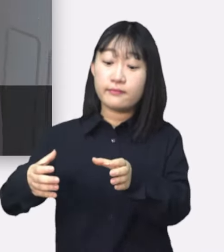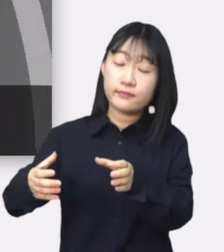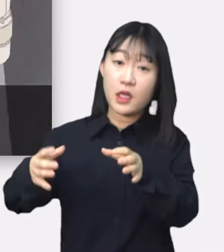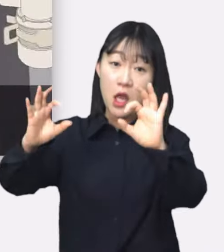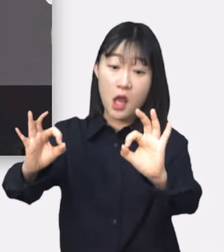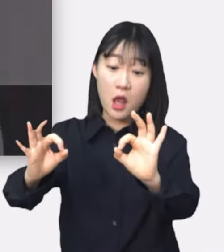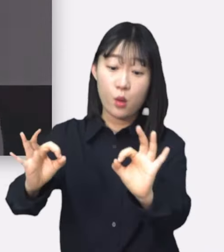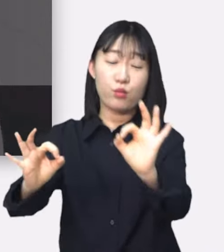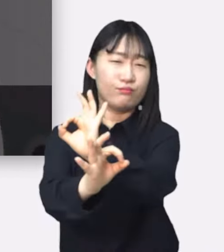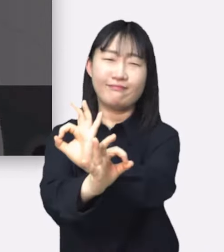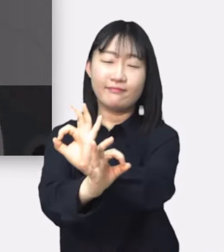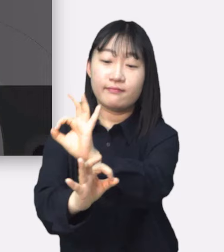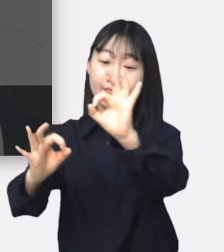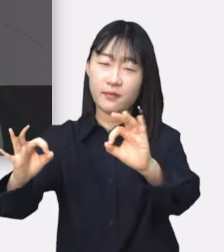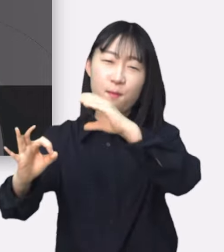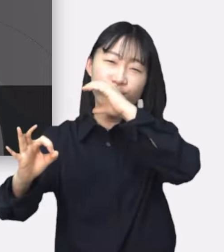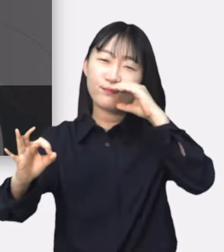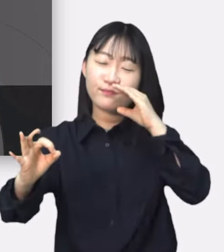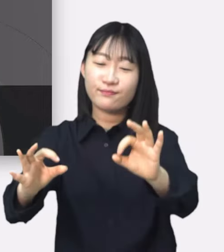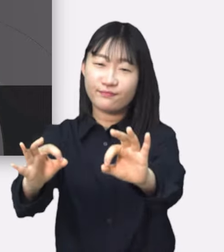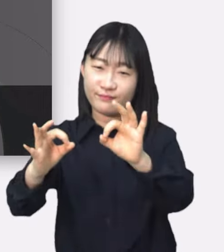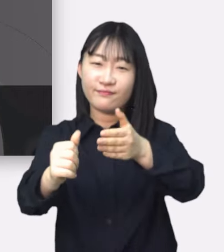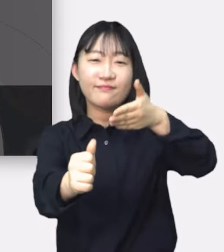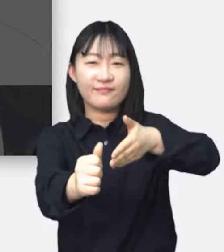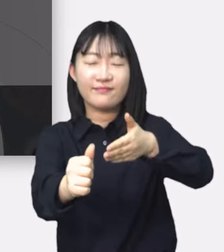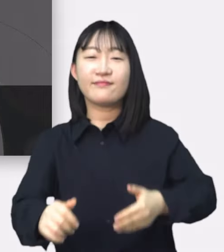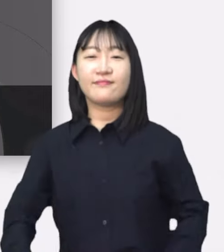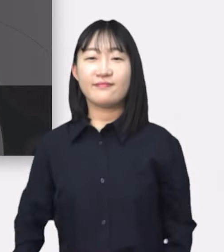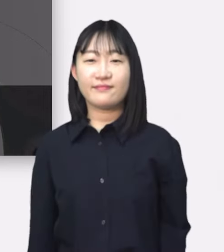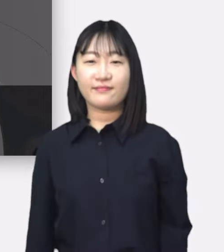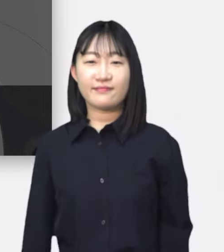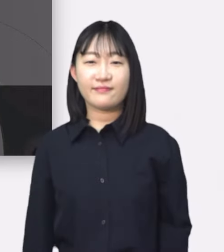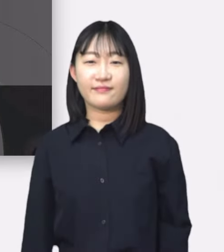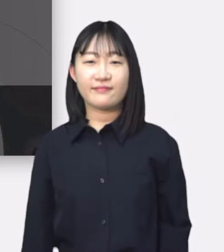냉수 온수를 바꿔서 설치하지 않도록 주의해 주세요.